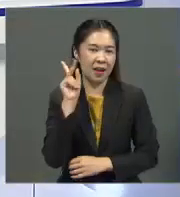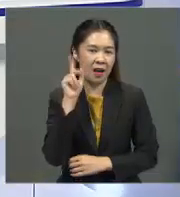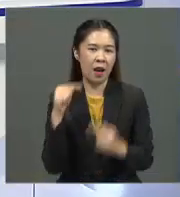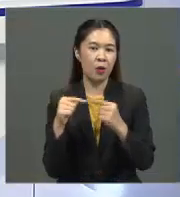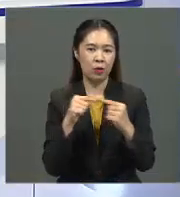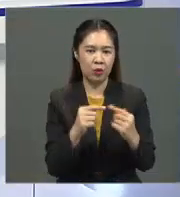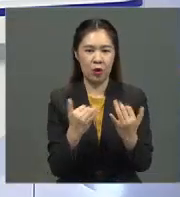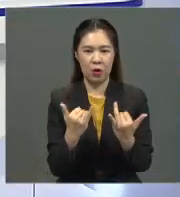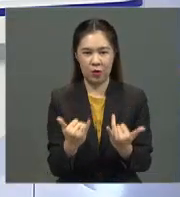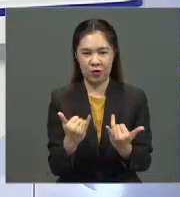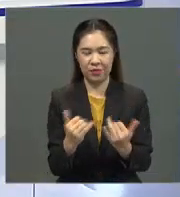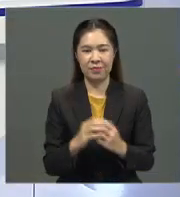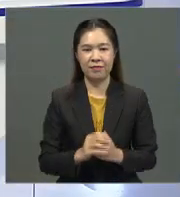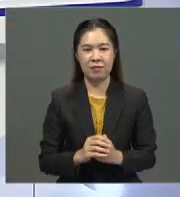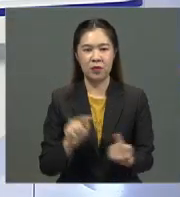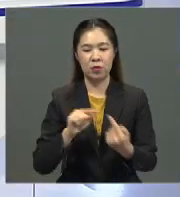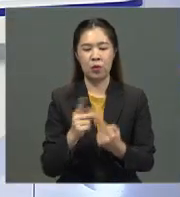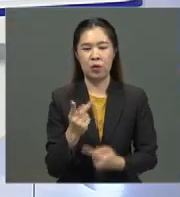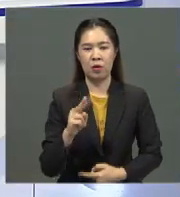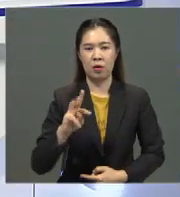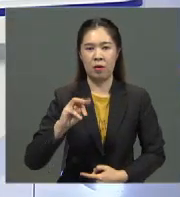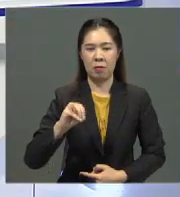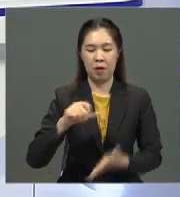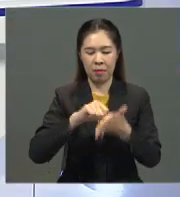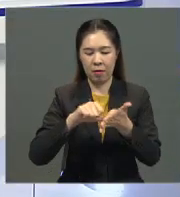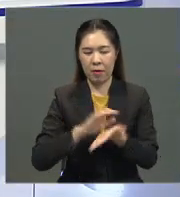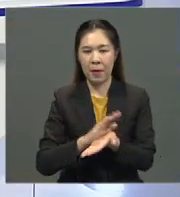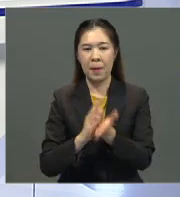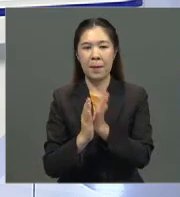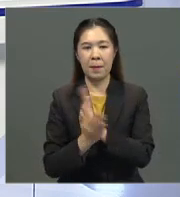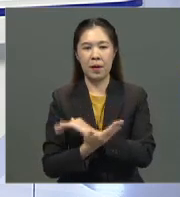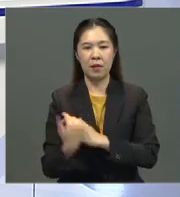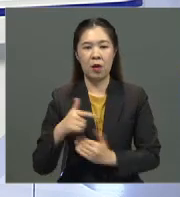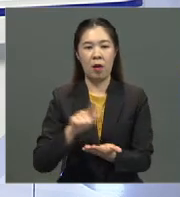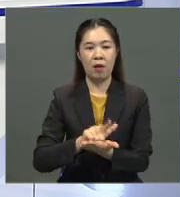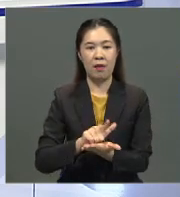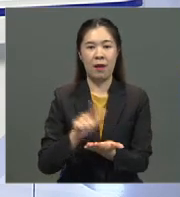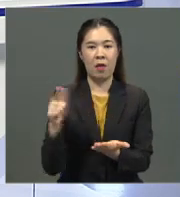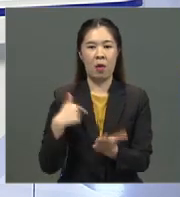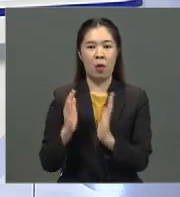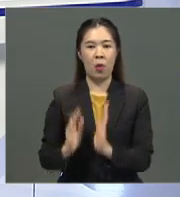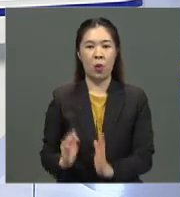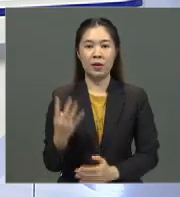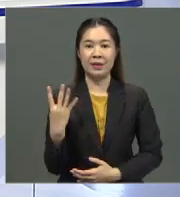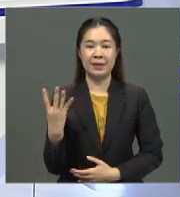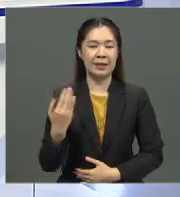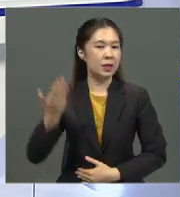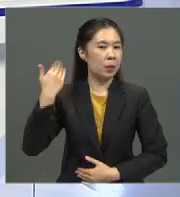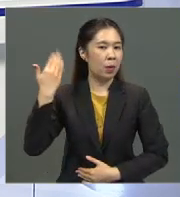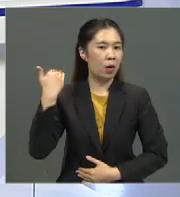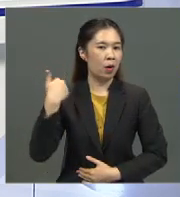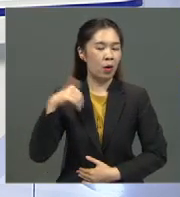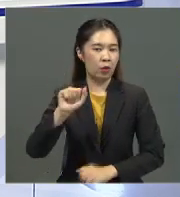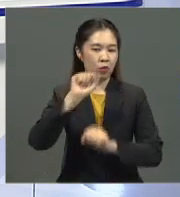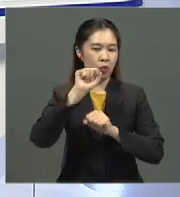ตอนนี้หลายคนบอกว่ากลิ่นอายของการปรับครม.นั้นน่าจะใกล้เข้ามาทุกทีหลังจากการลาออกของ4ท่านที่ประกาศลาออกไปก่อนหน้านี้แล้ว